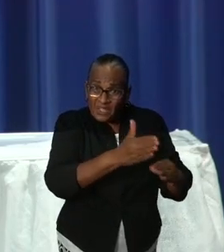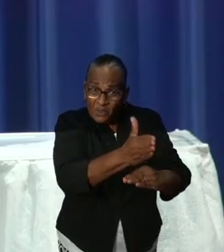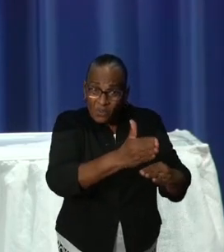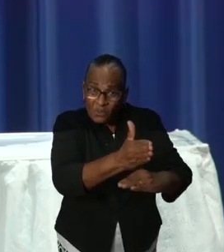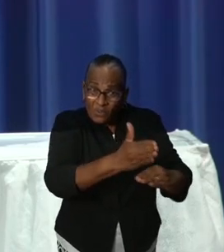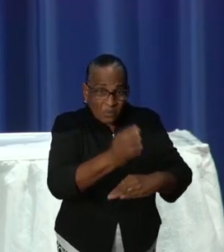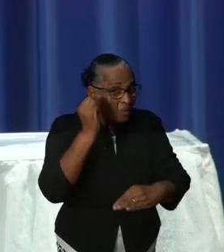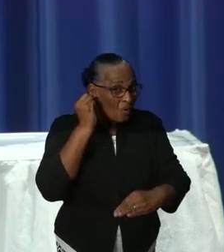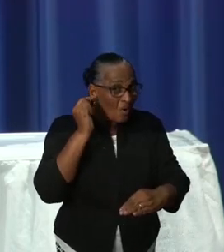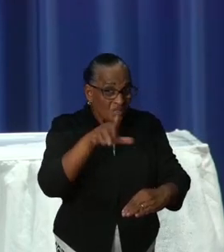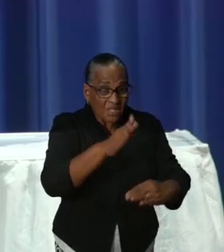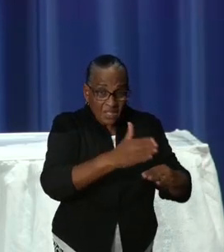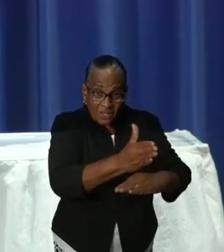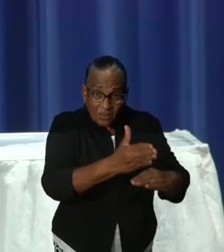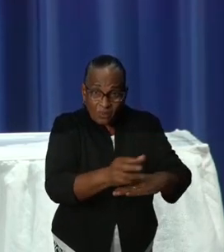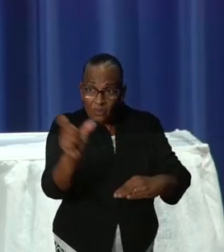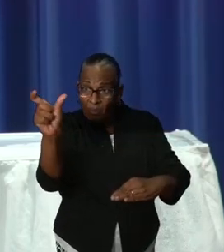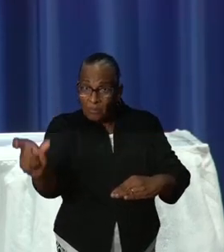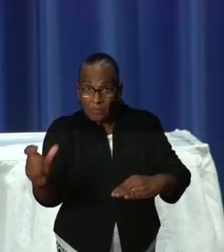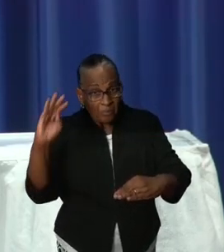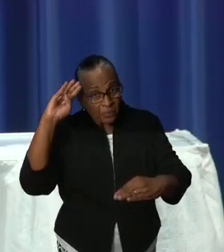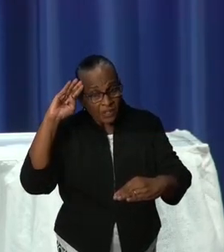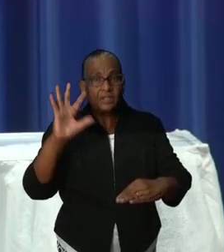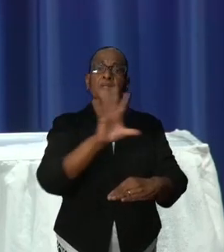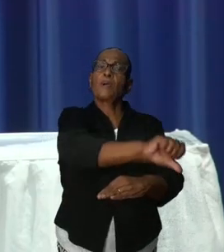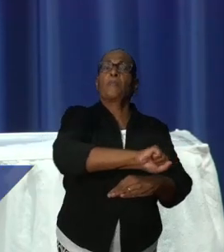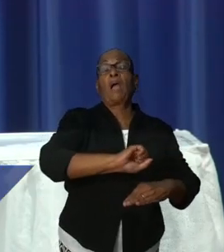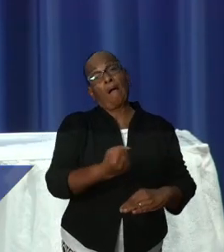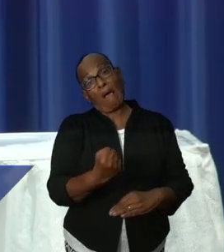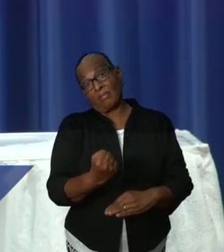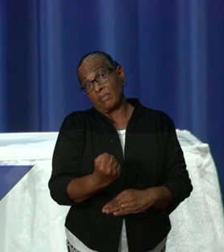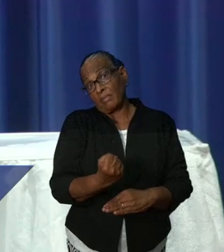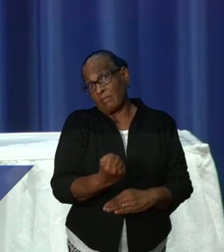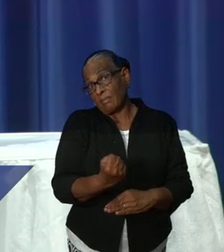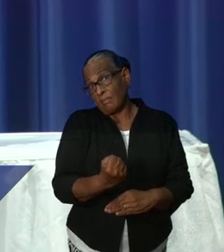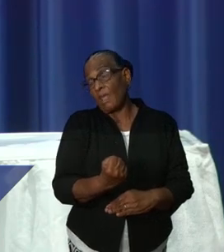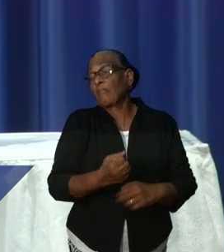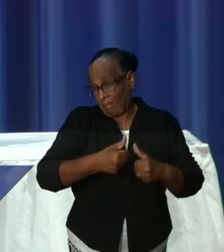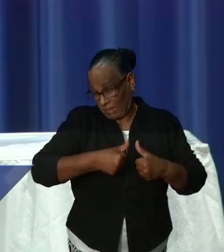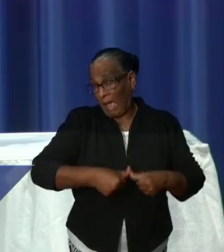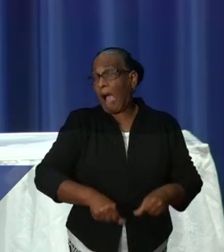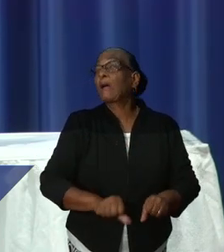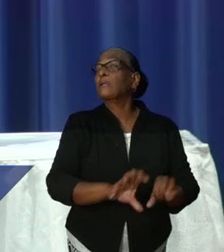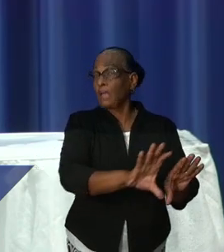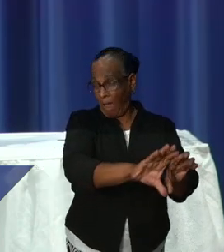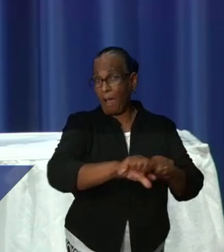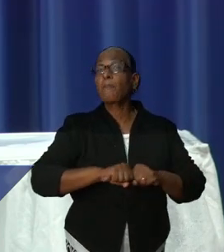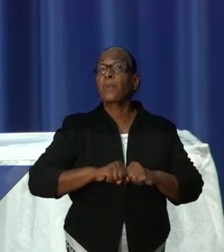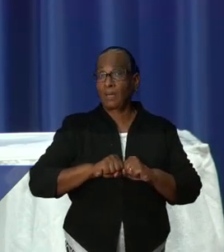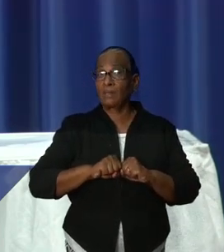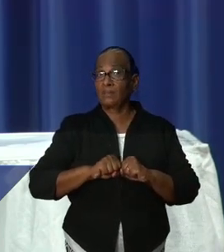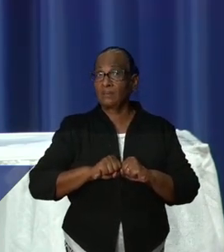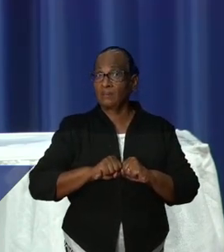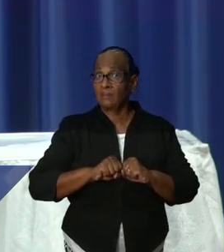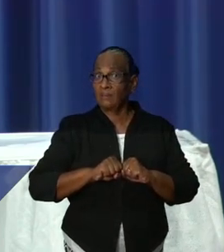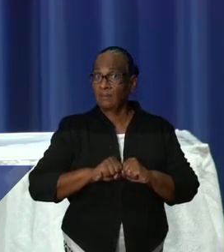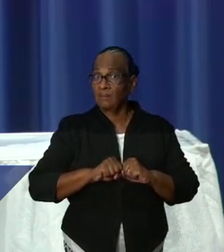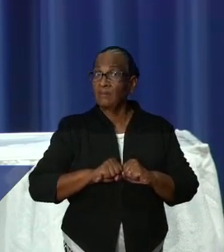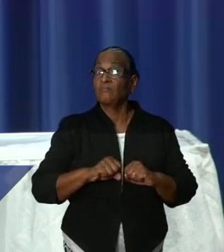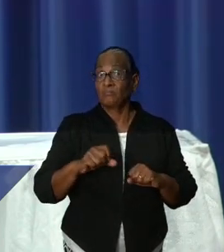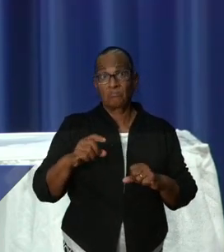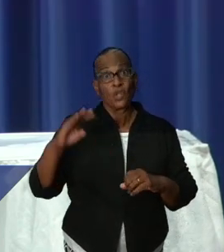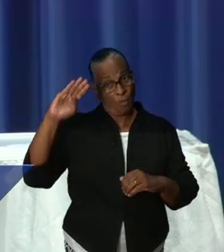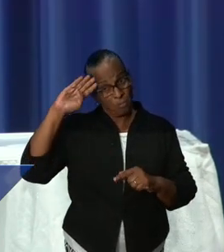wij die maatregelen moeten treffen die u het hardst zullen treffen. Per slot van rekening zijn u en ik